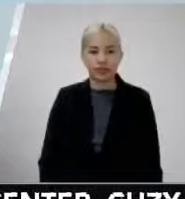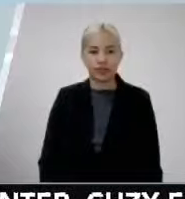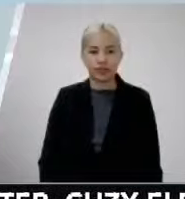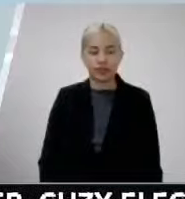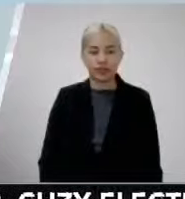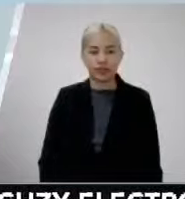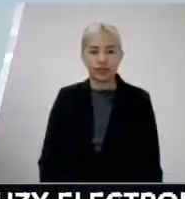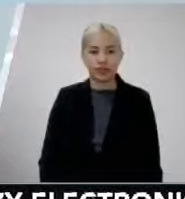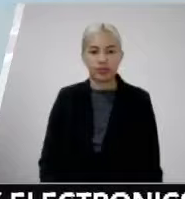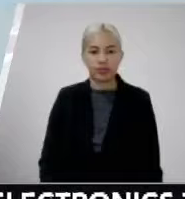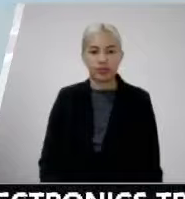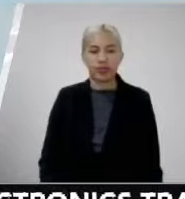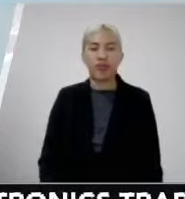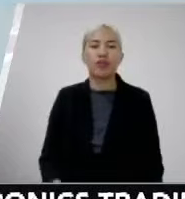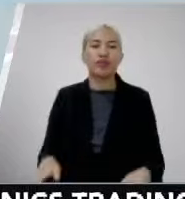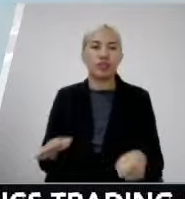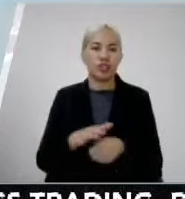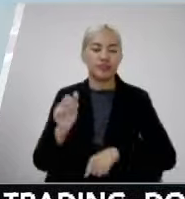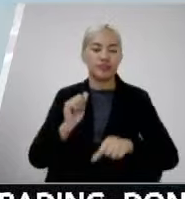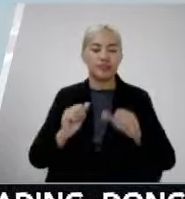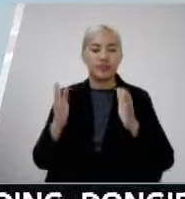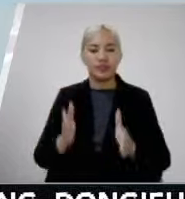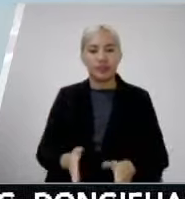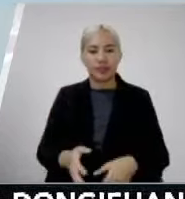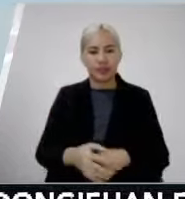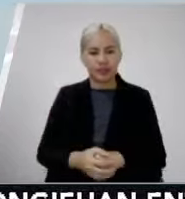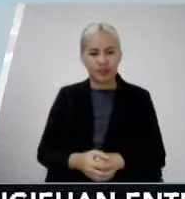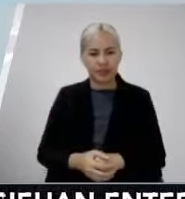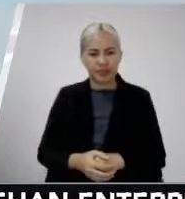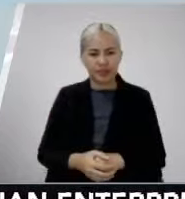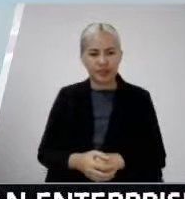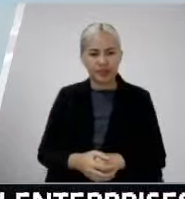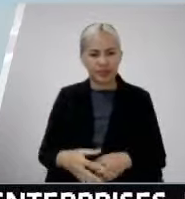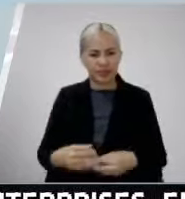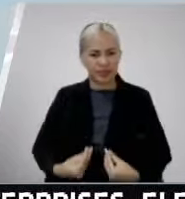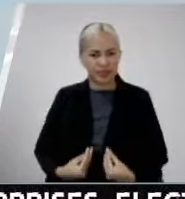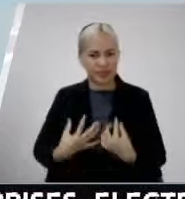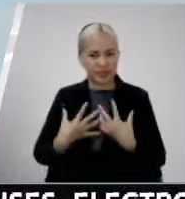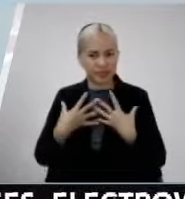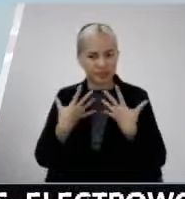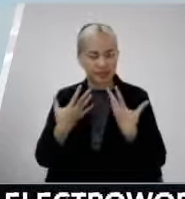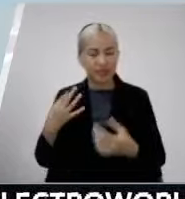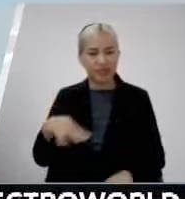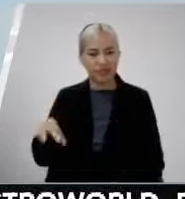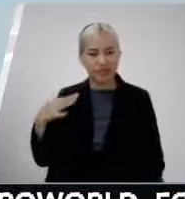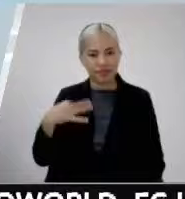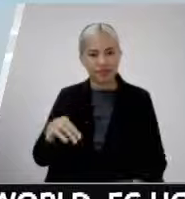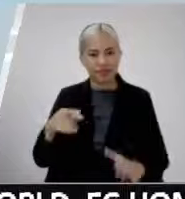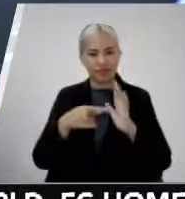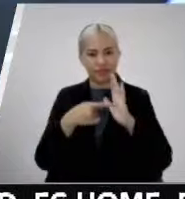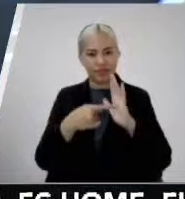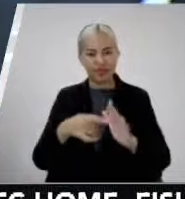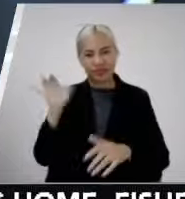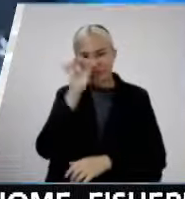Star-studded ang Paris, Tennis, and the Sea-inspired fashion show ng Pinoy designer na si Bang Pineda.